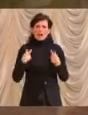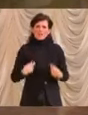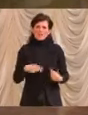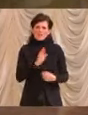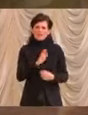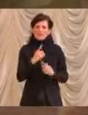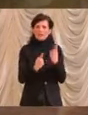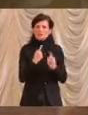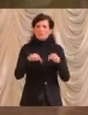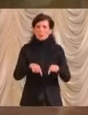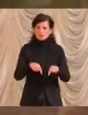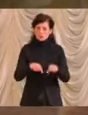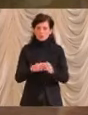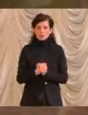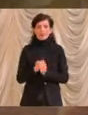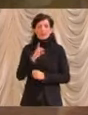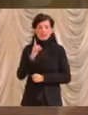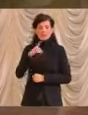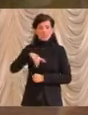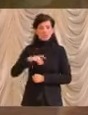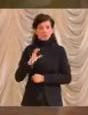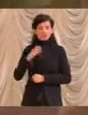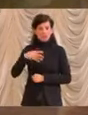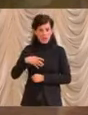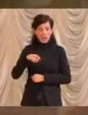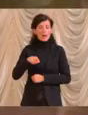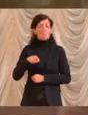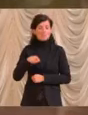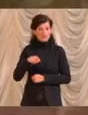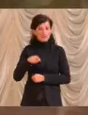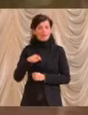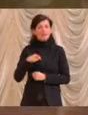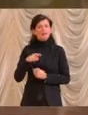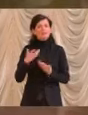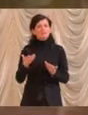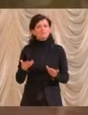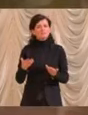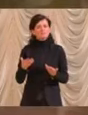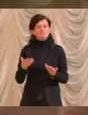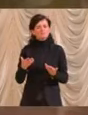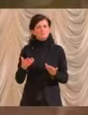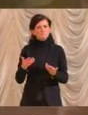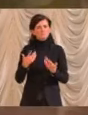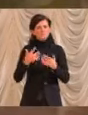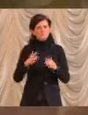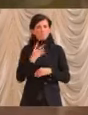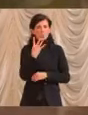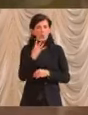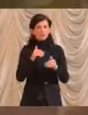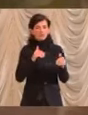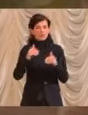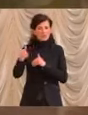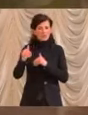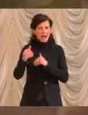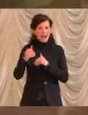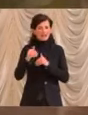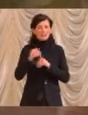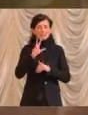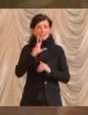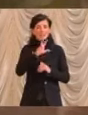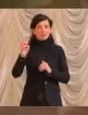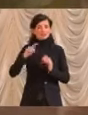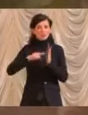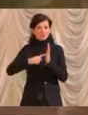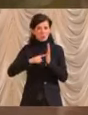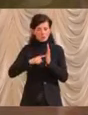intanto con un DPCM anticipato l'erogazione di 4 miliardi e 300 milioni di risorse del